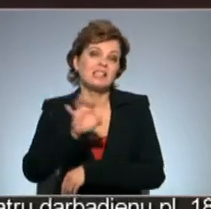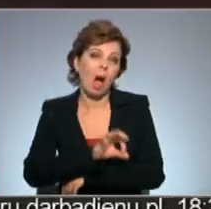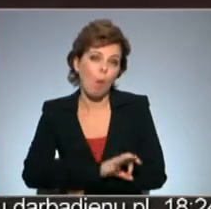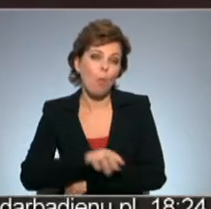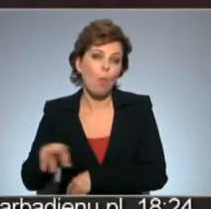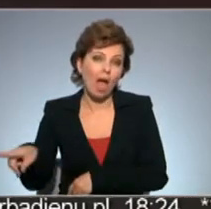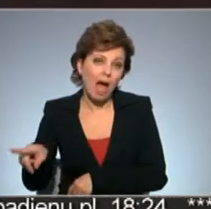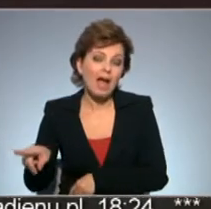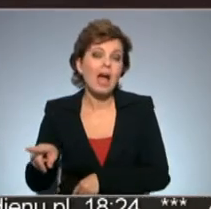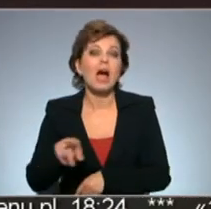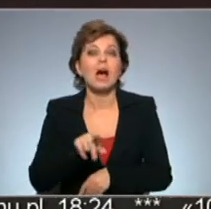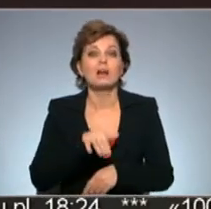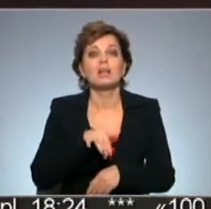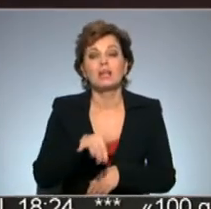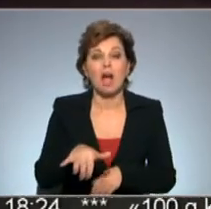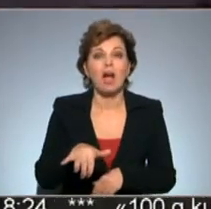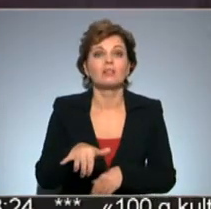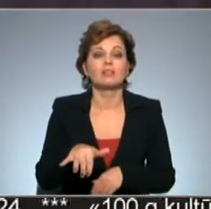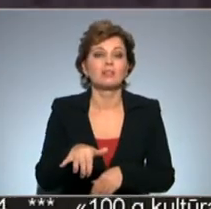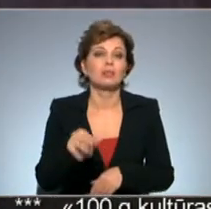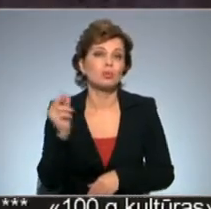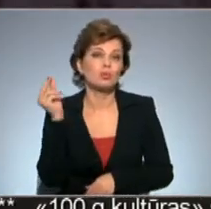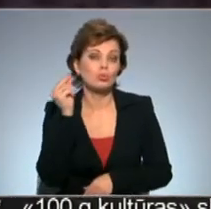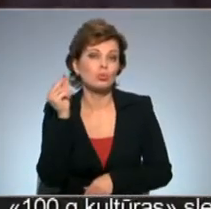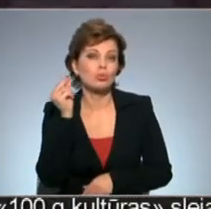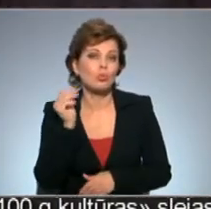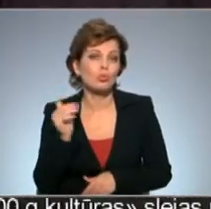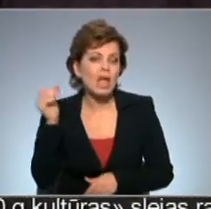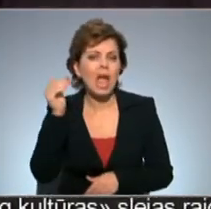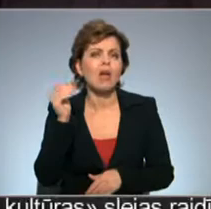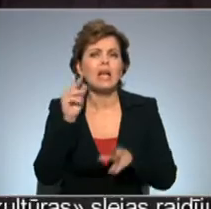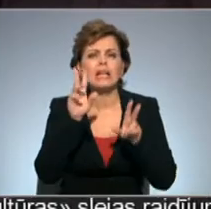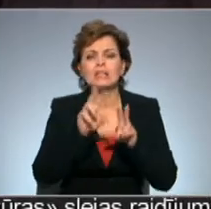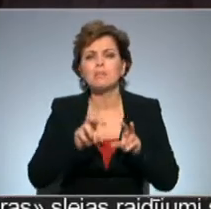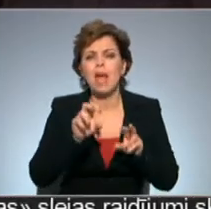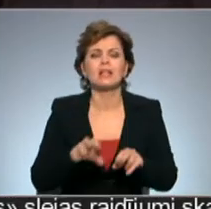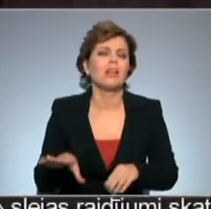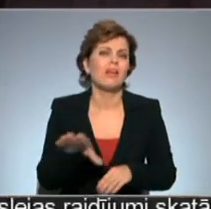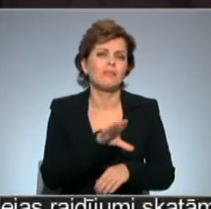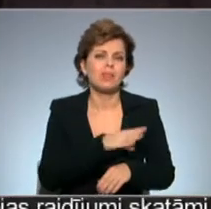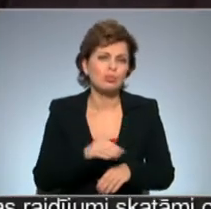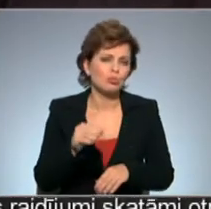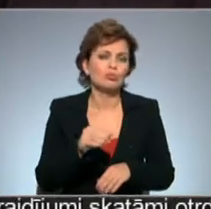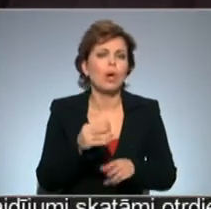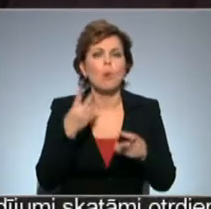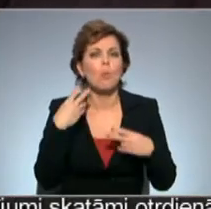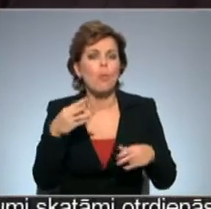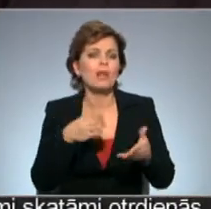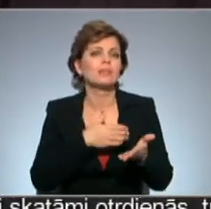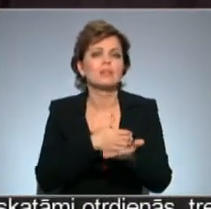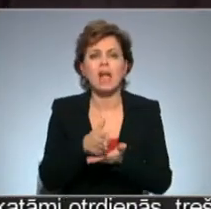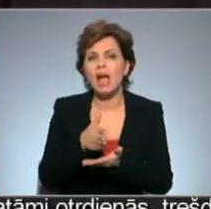ejot, studēju atpūtas. Un es tur izpētīju visas modes, tendences.